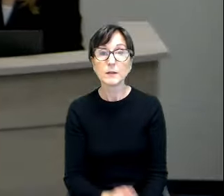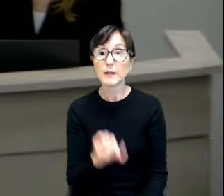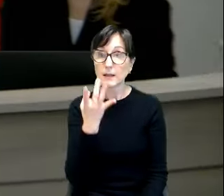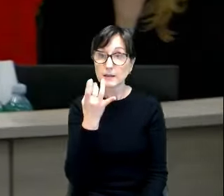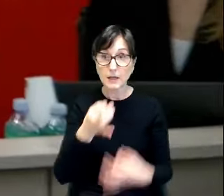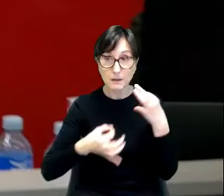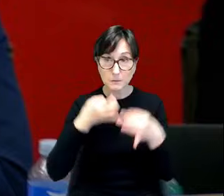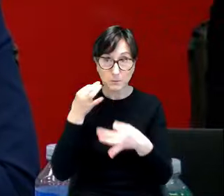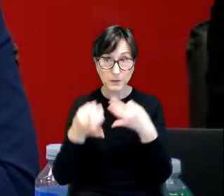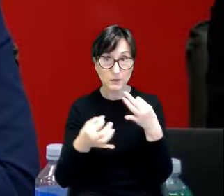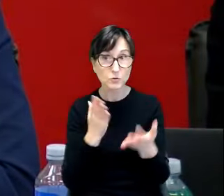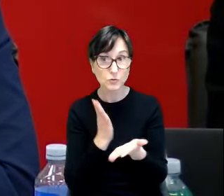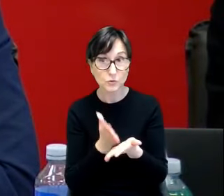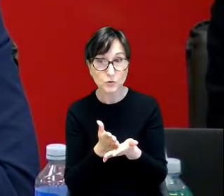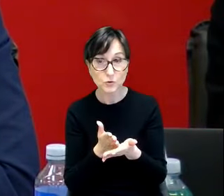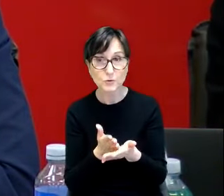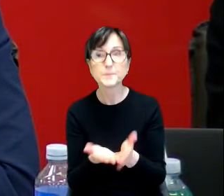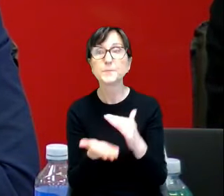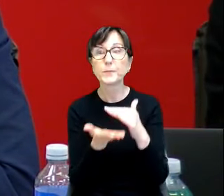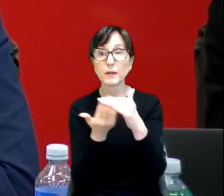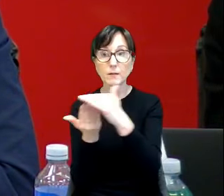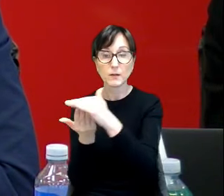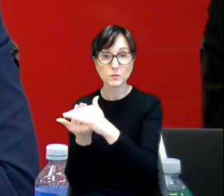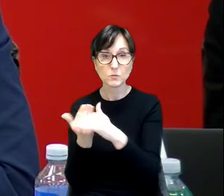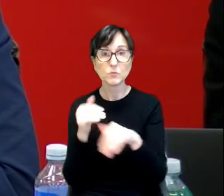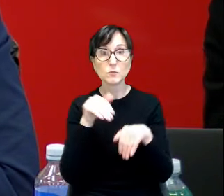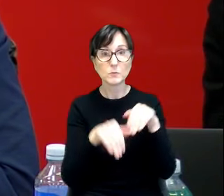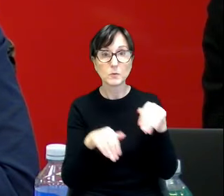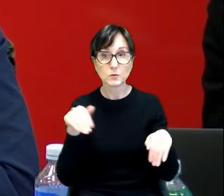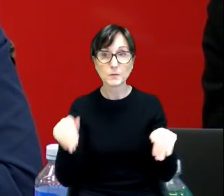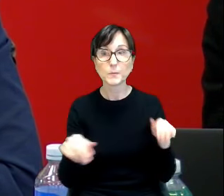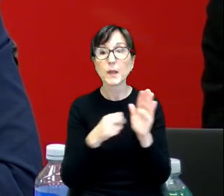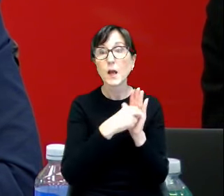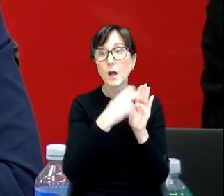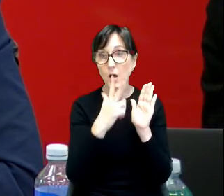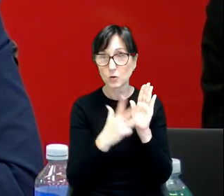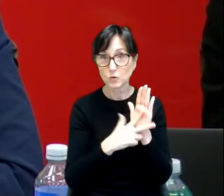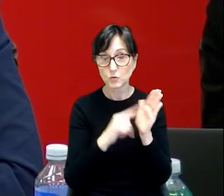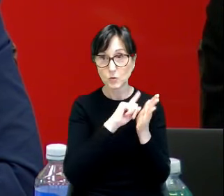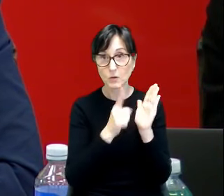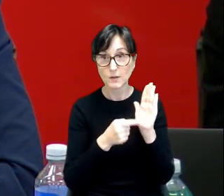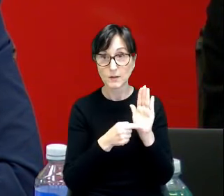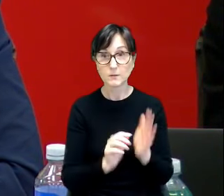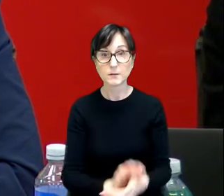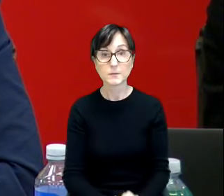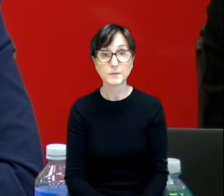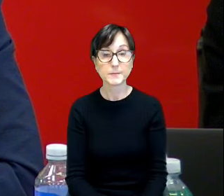a kviečiu balsuoti 17 atsiprašau 18 darbotvarkės klausimas